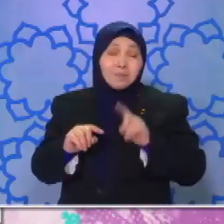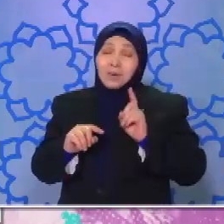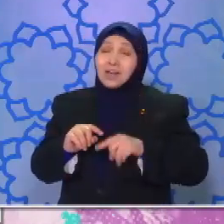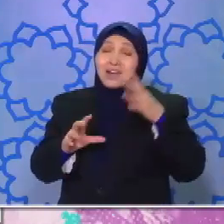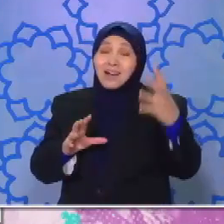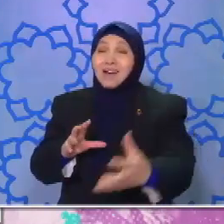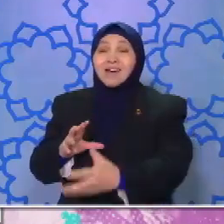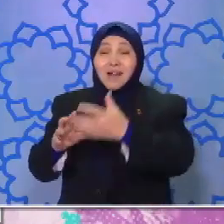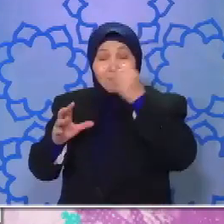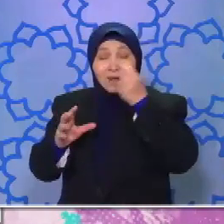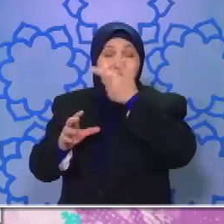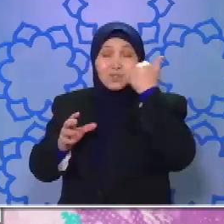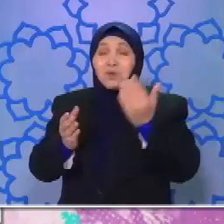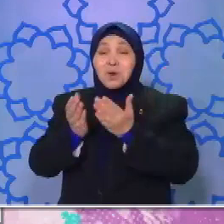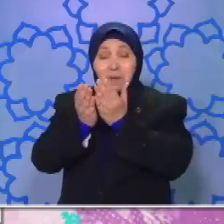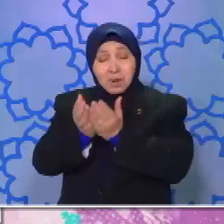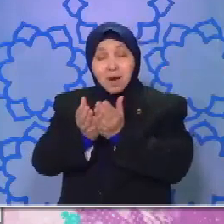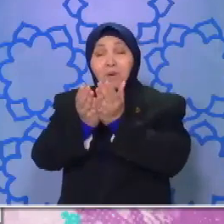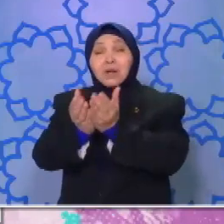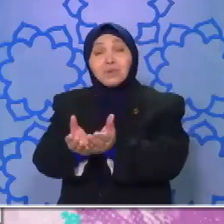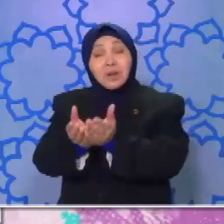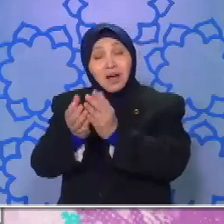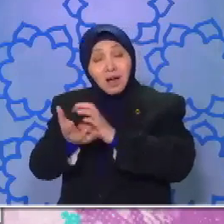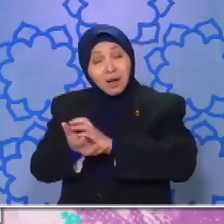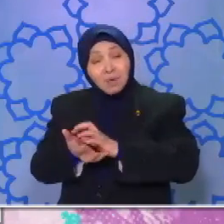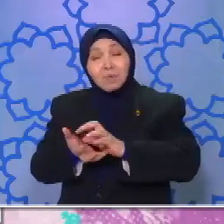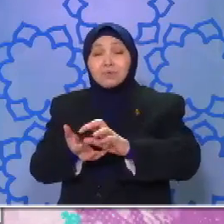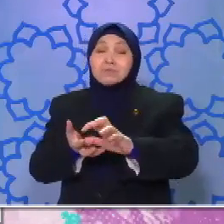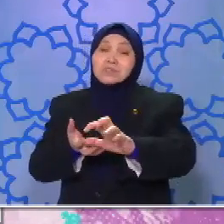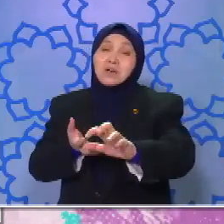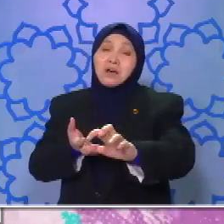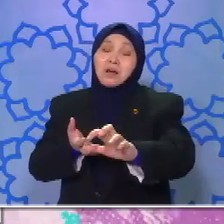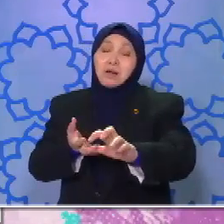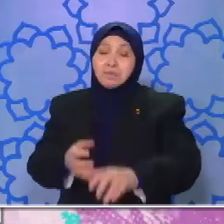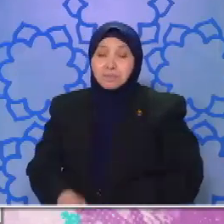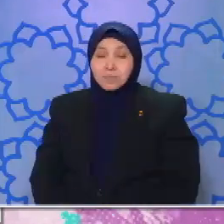يأخذ كل سفينة غصبا